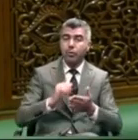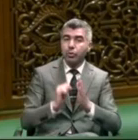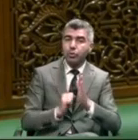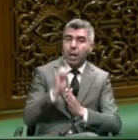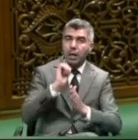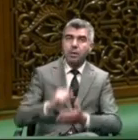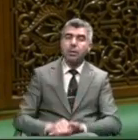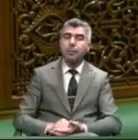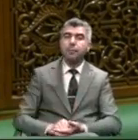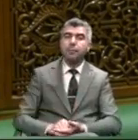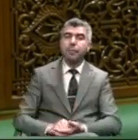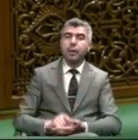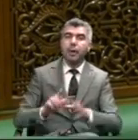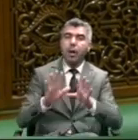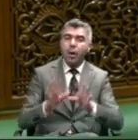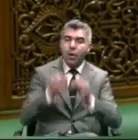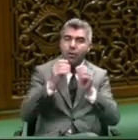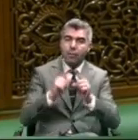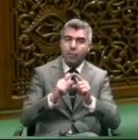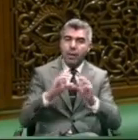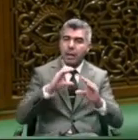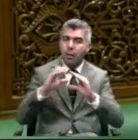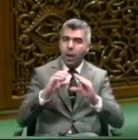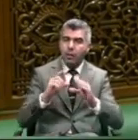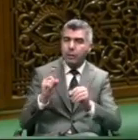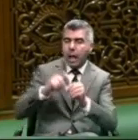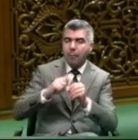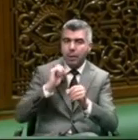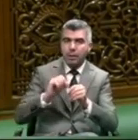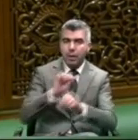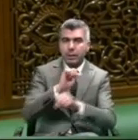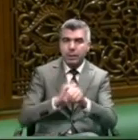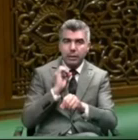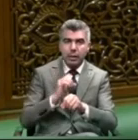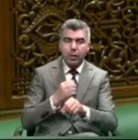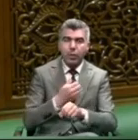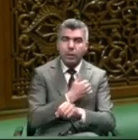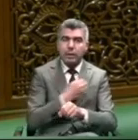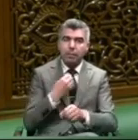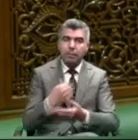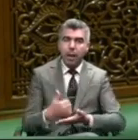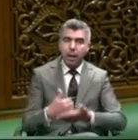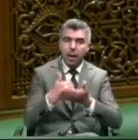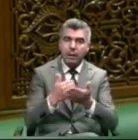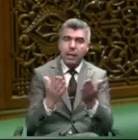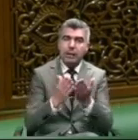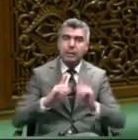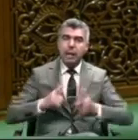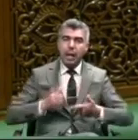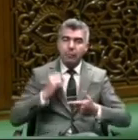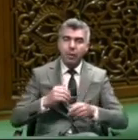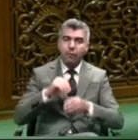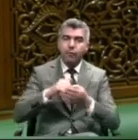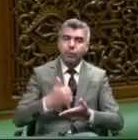وهي تنزيل مخرجات الحوار الاجتماعي ورش حمايه الاجتماعيه من خلال دعم قطاعي الصحه والتعليم اضافه لاستمرار دعم صندوق